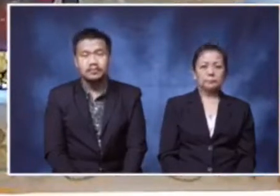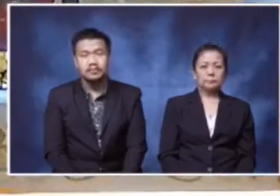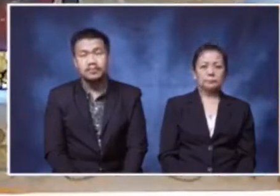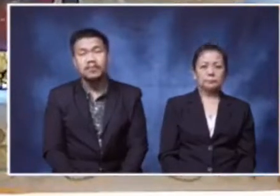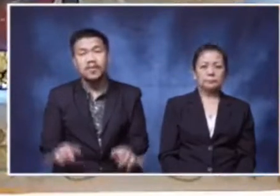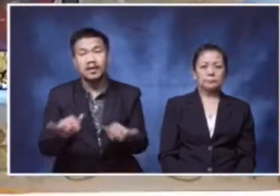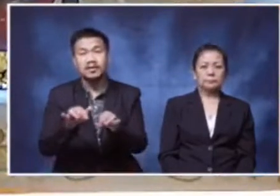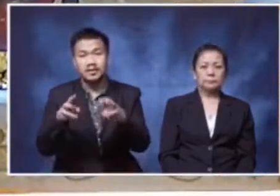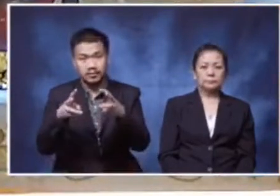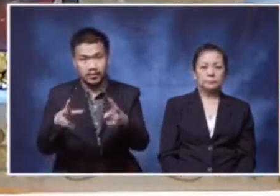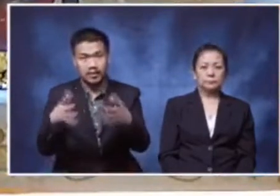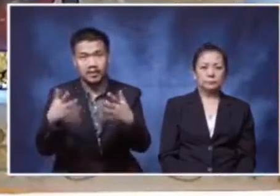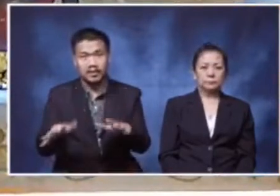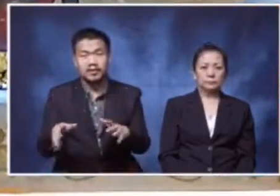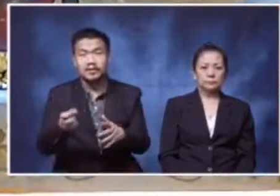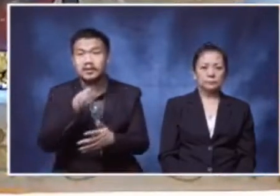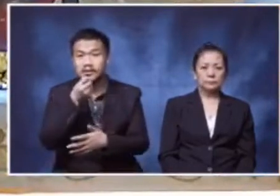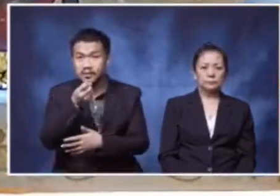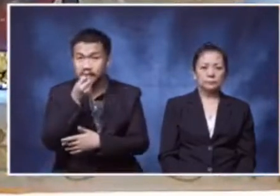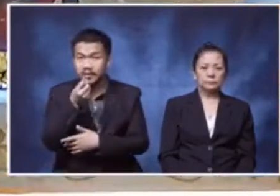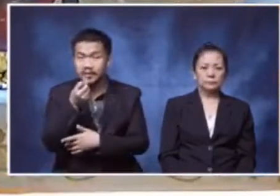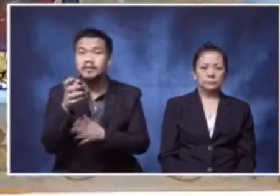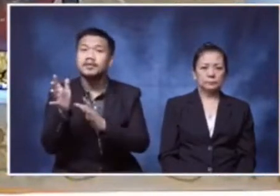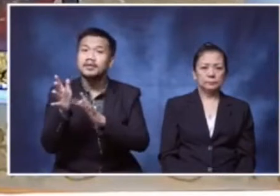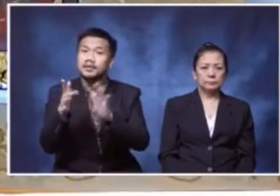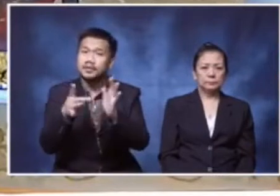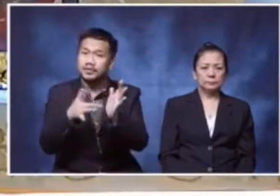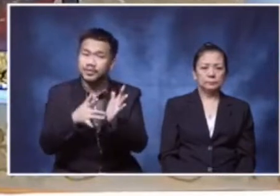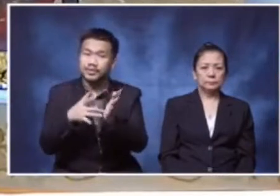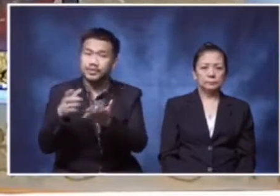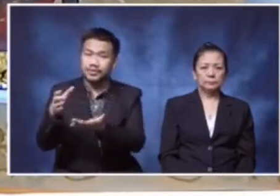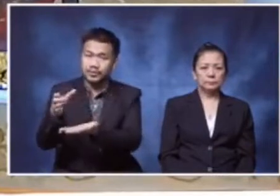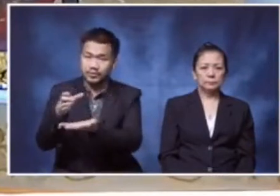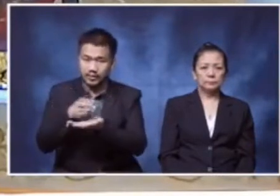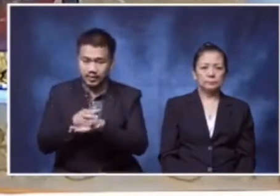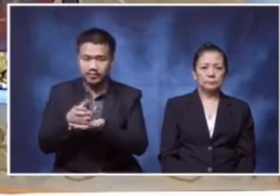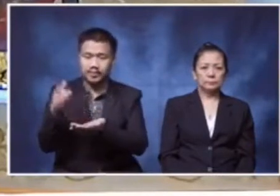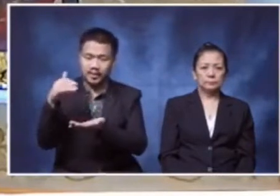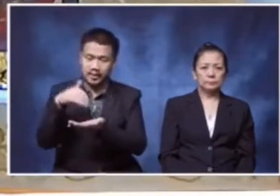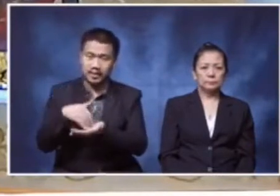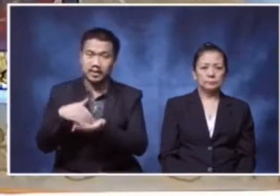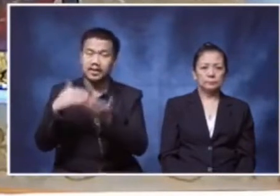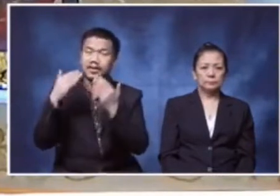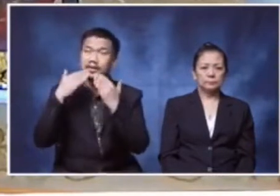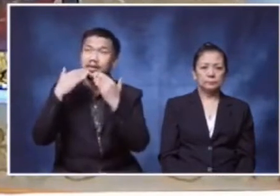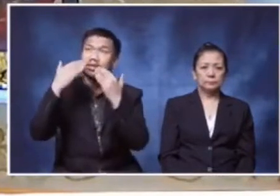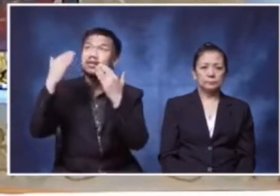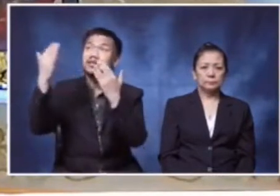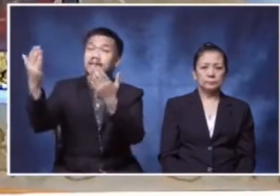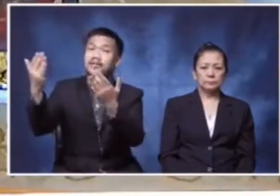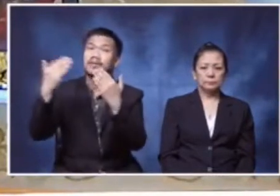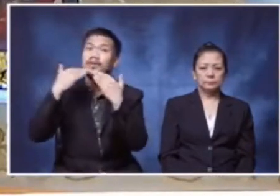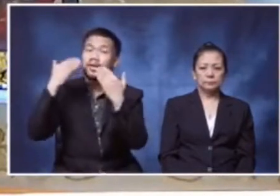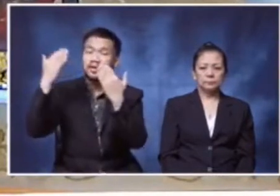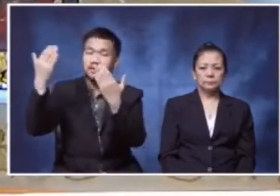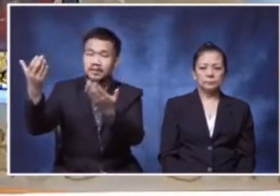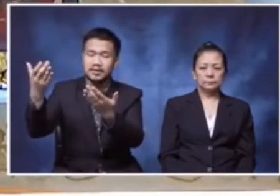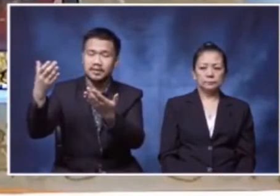Gayon din naman, nung matapos ang hapunan, hinawakan niya ang kalis, muli kaniyang